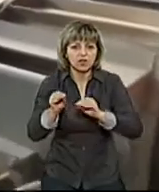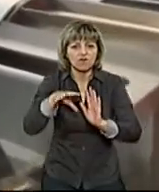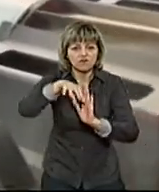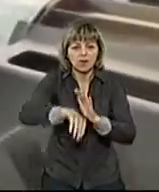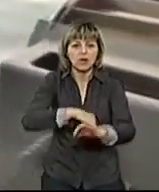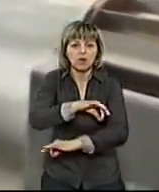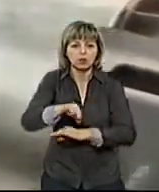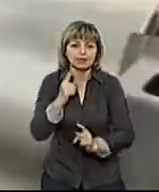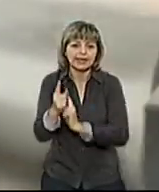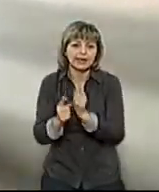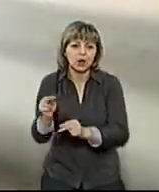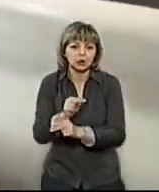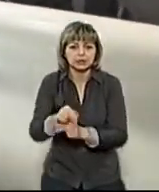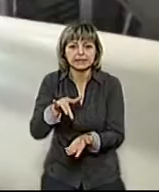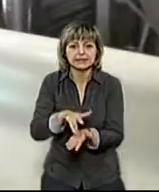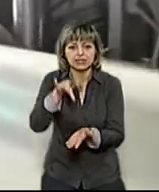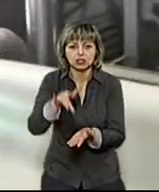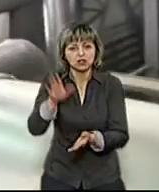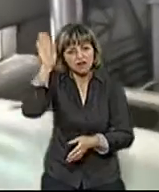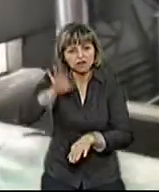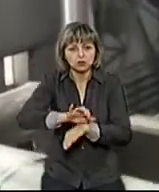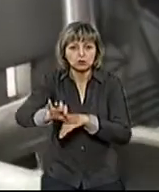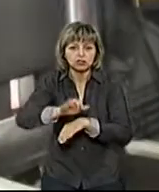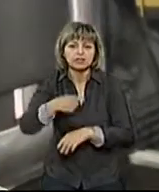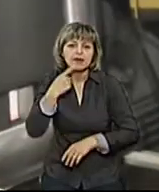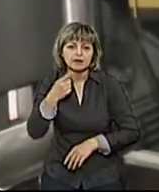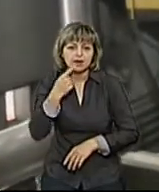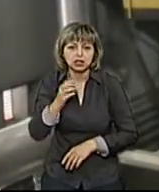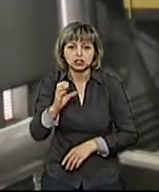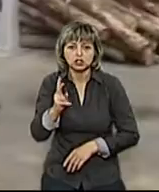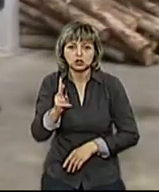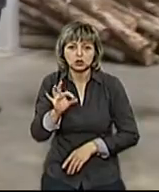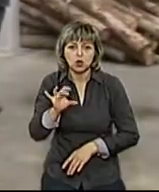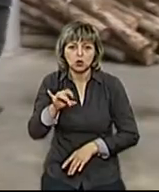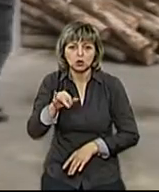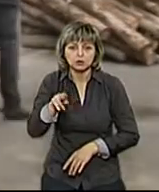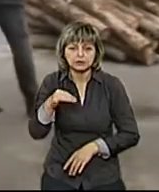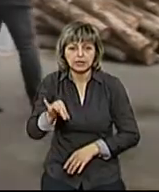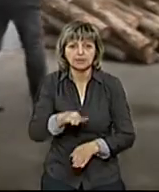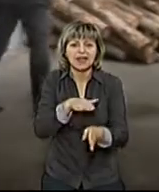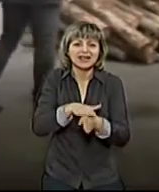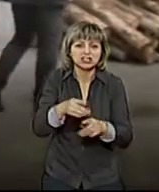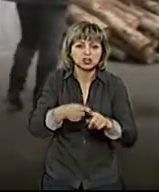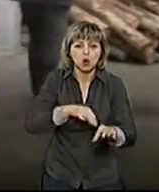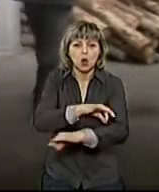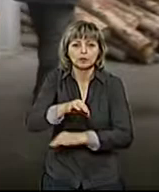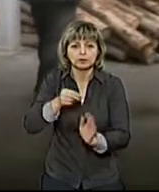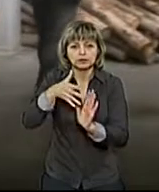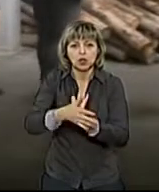рамках проекту реконструкції централізованого постачання, каже Іван Скорубський. На реалізацію даного проекту було затрачено